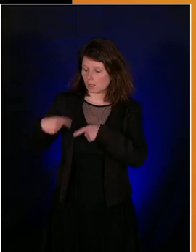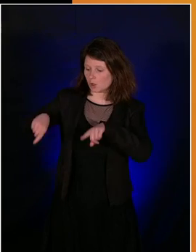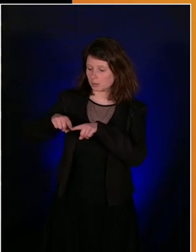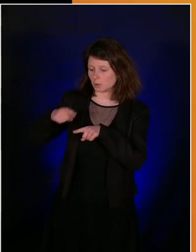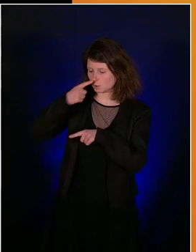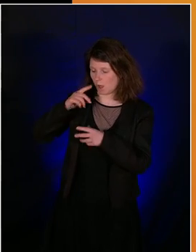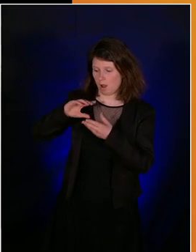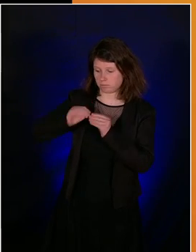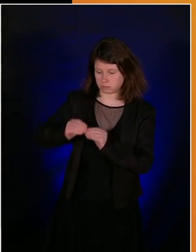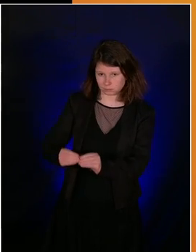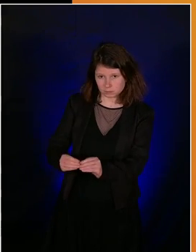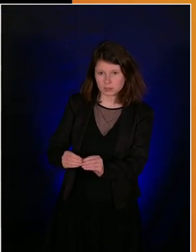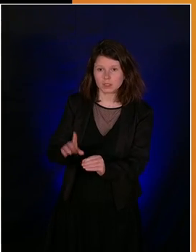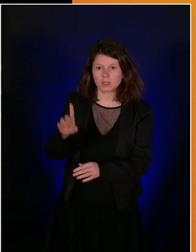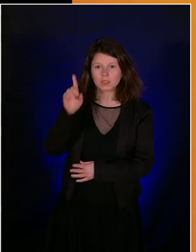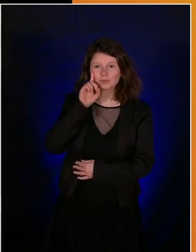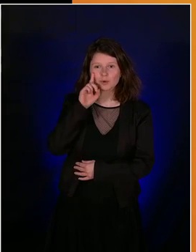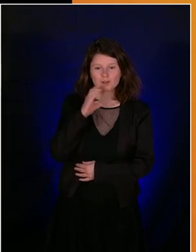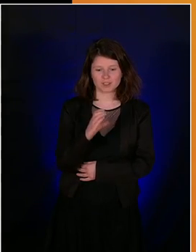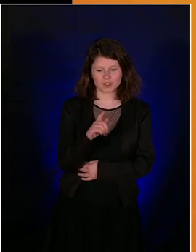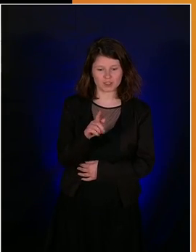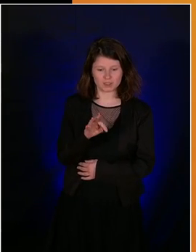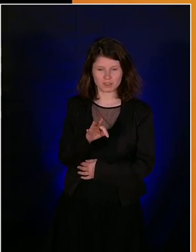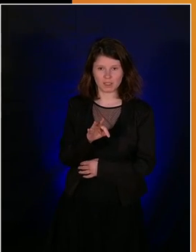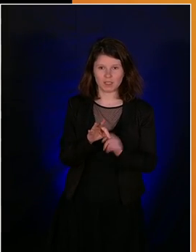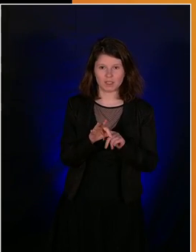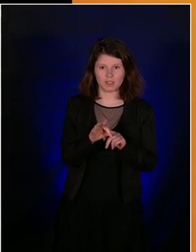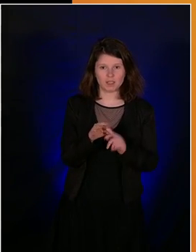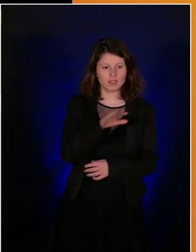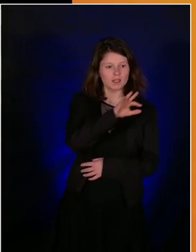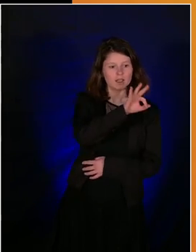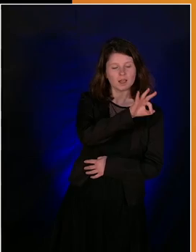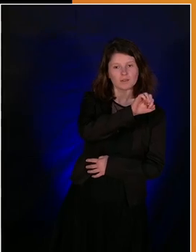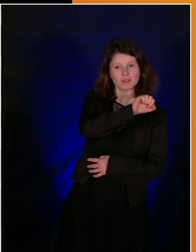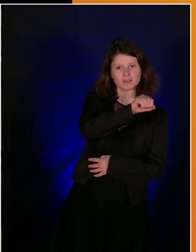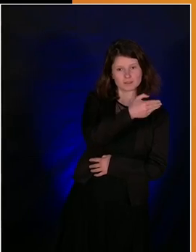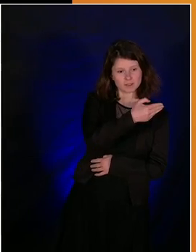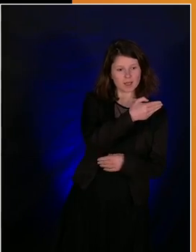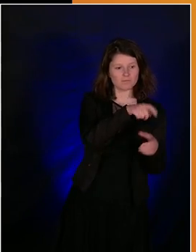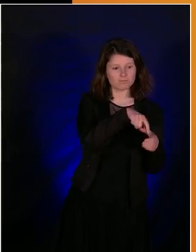problème puisque la CGT a quitté la FSM en